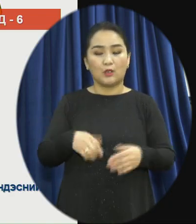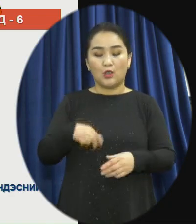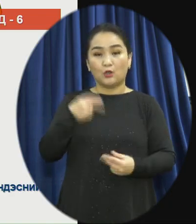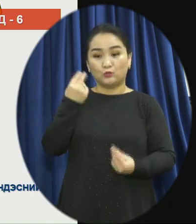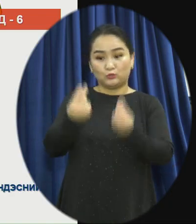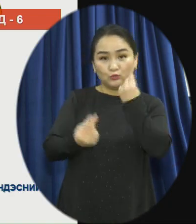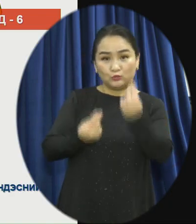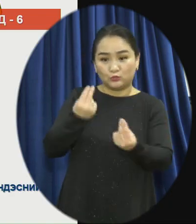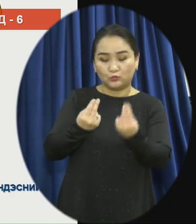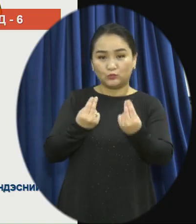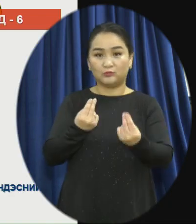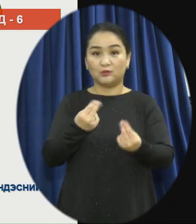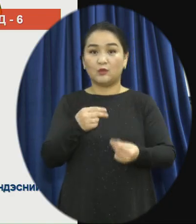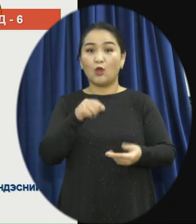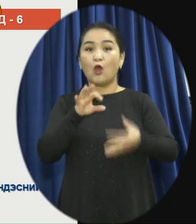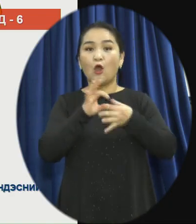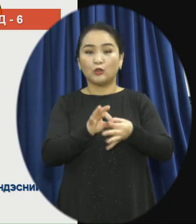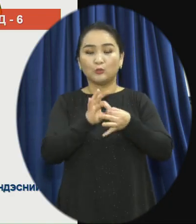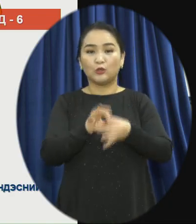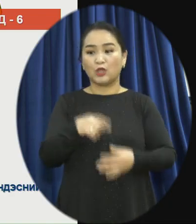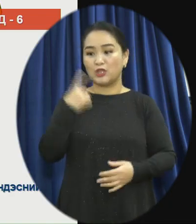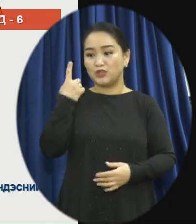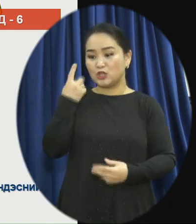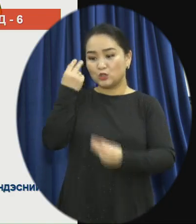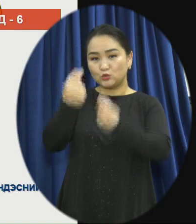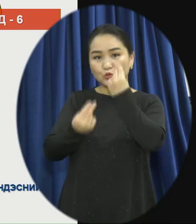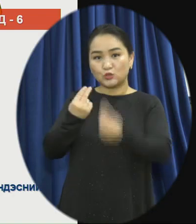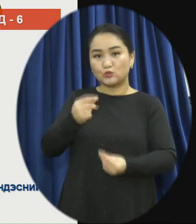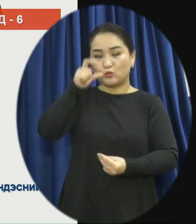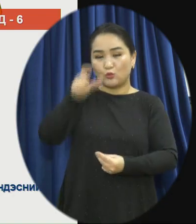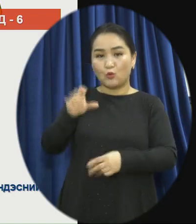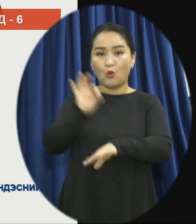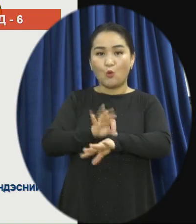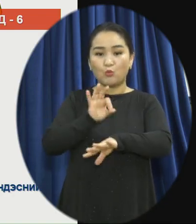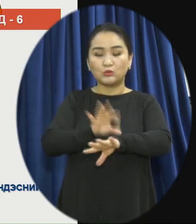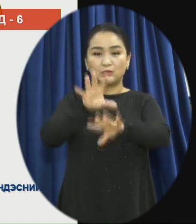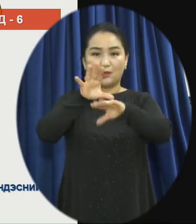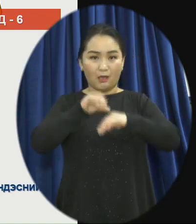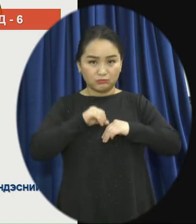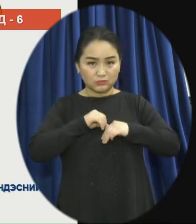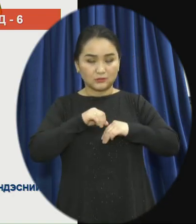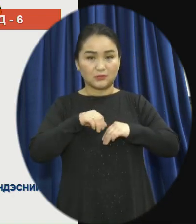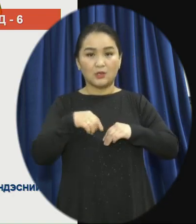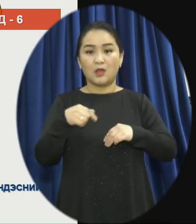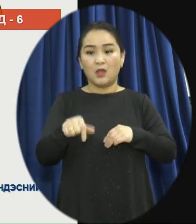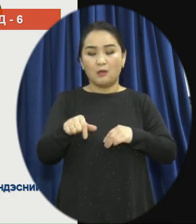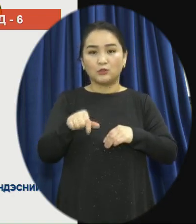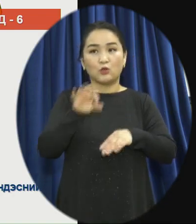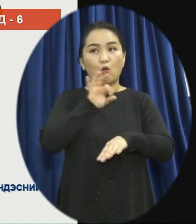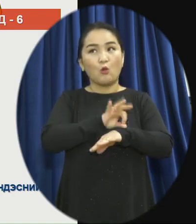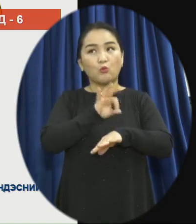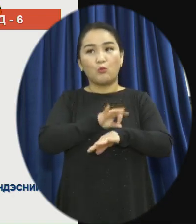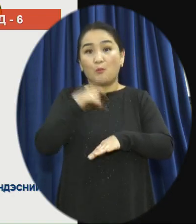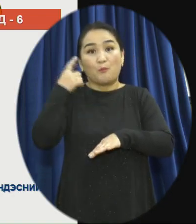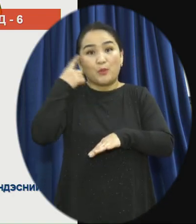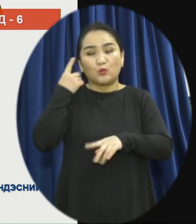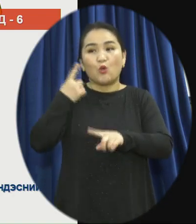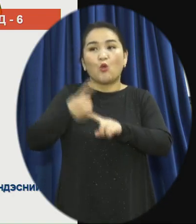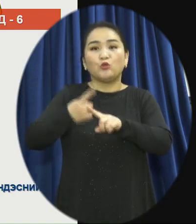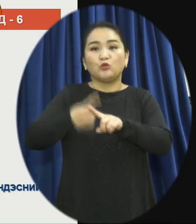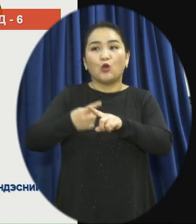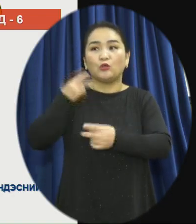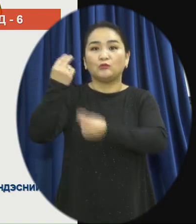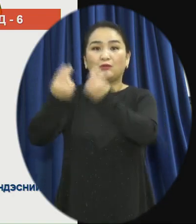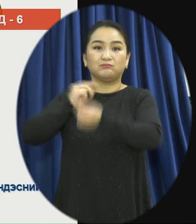тоглолттой холбоотой Дарамын театрын нэг жүжигч маань халдвар авсан, халдварт өртсөн. За өртснөө мэдгүй бас хөдөө тоглолтоор явсан